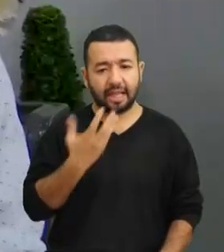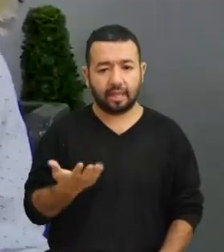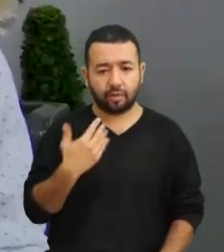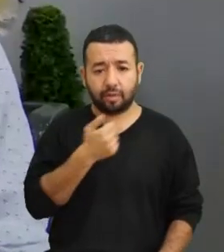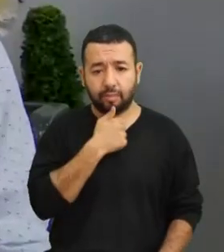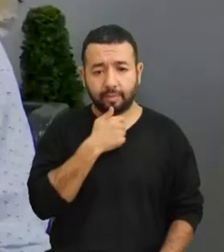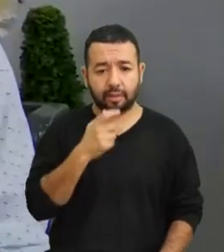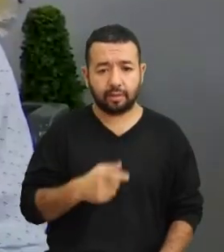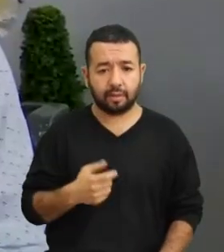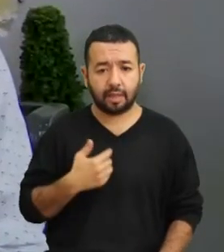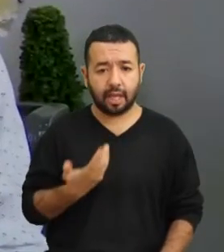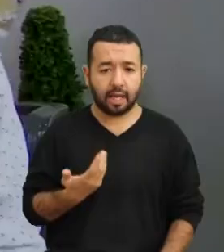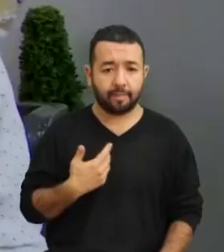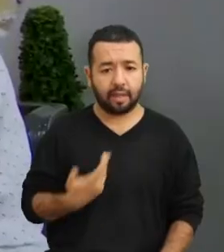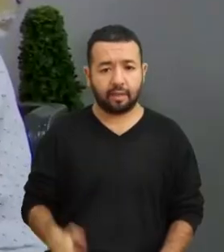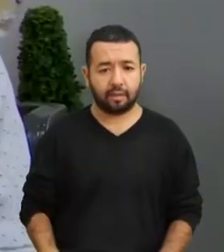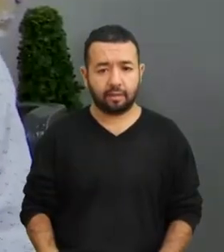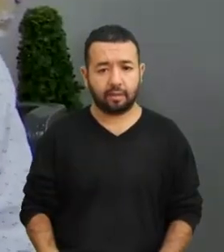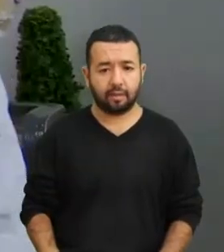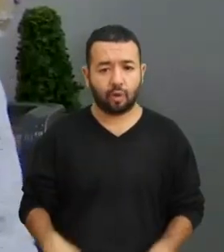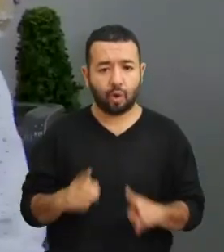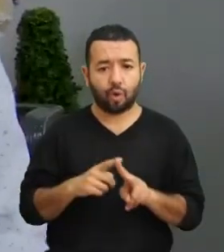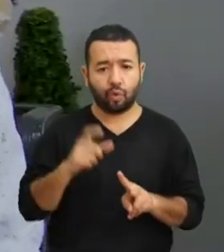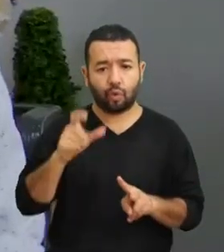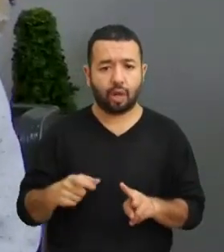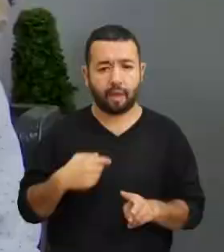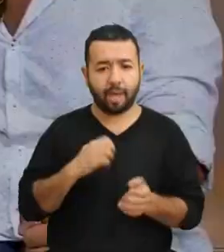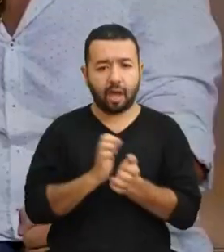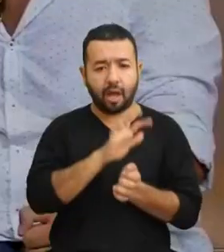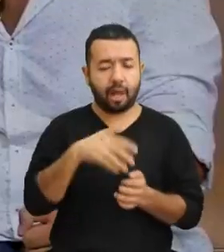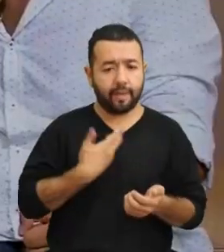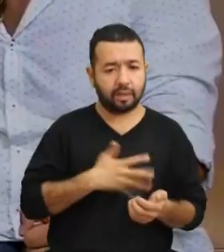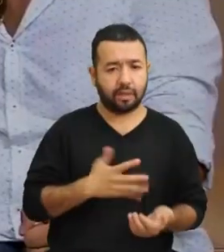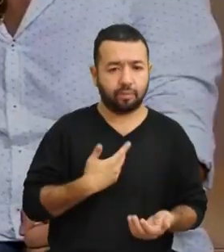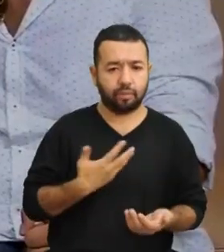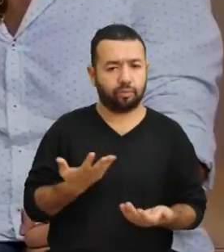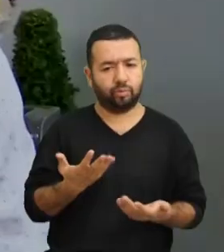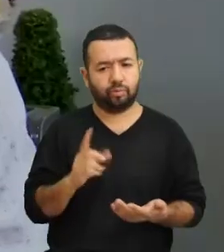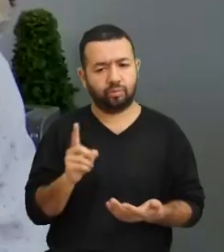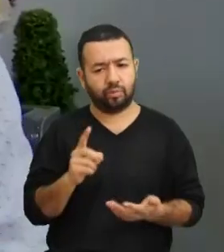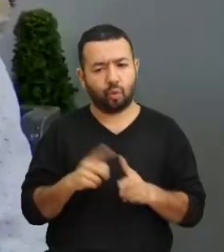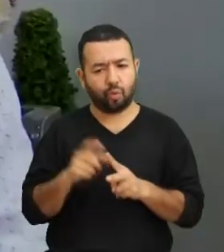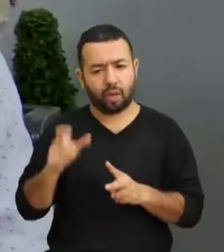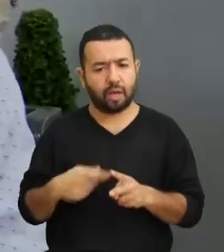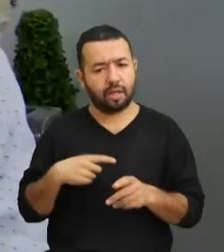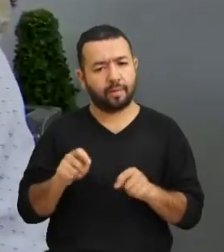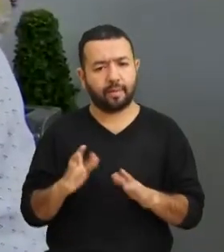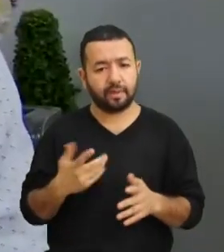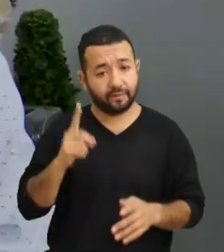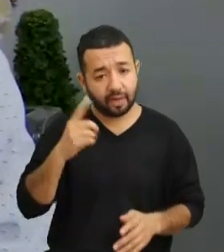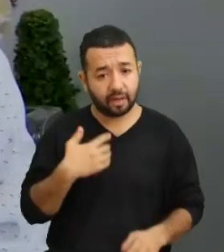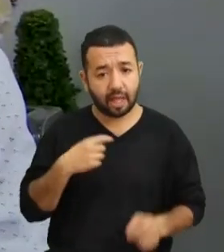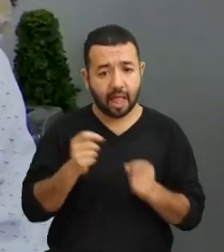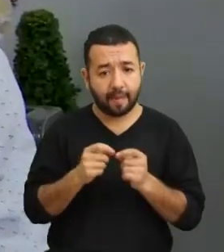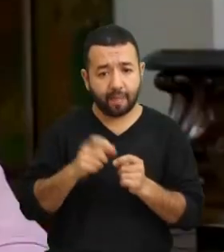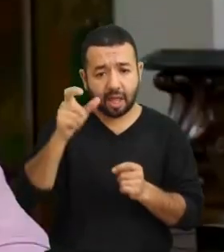Baba galiba Nurhan benim ailemden hoşlanmıyor. Yok canım olur mu öyle şey ya? Vallahi baba